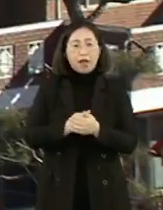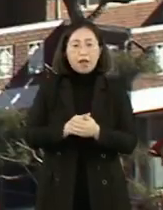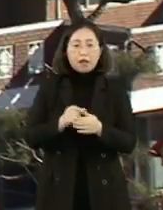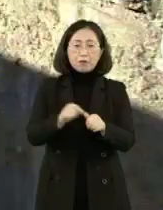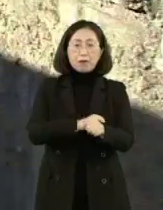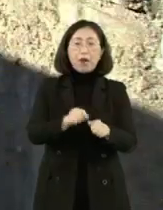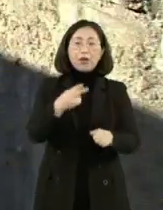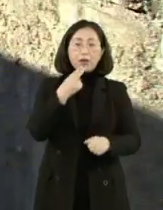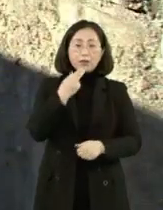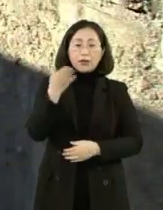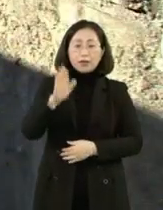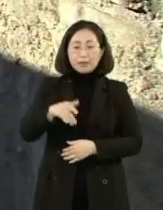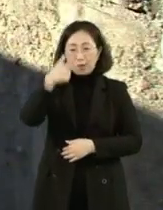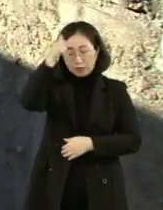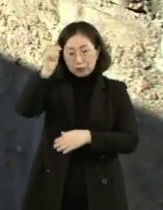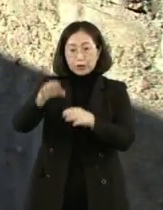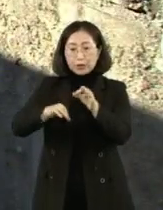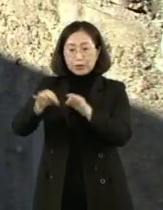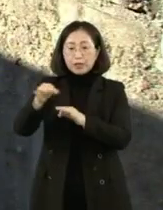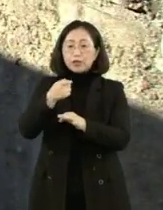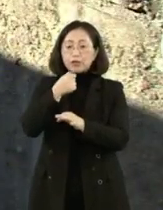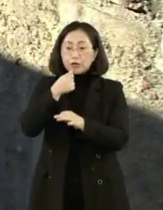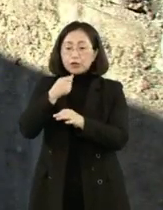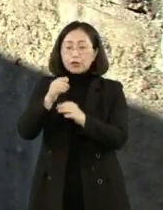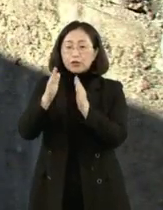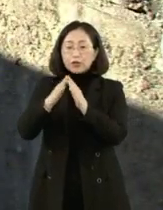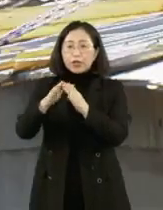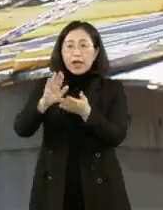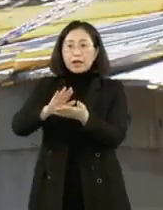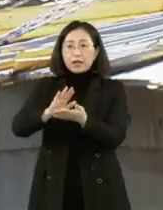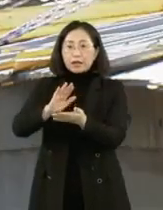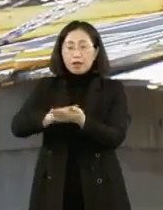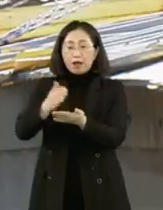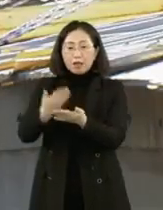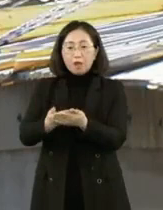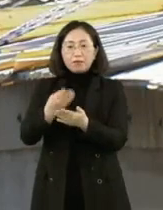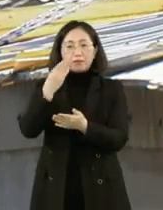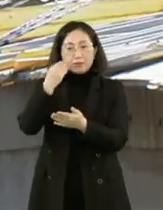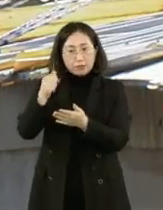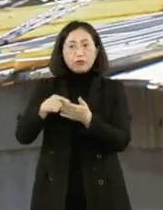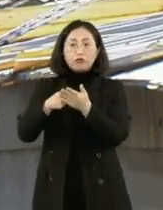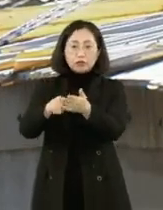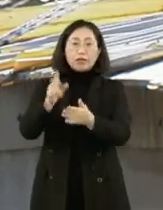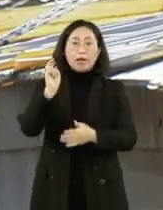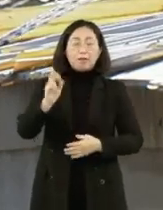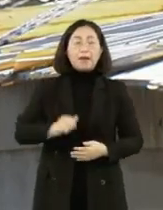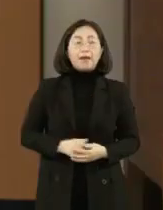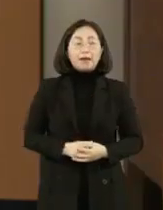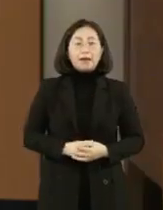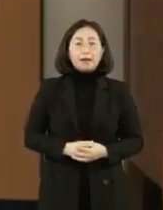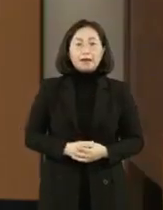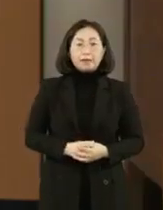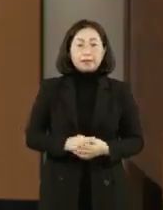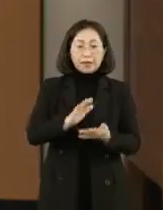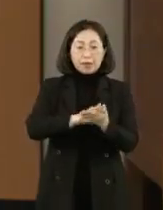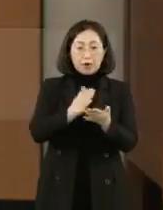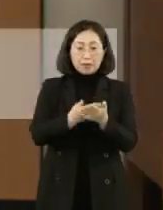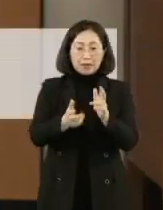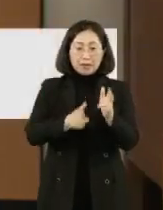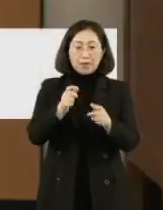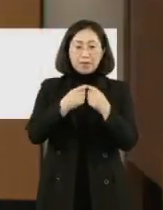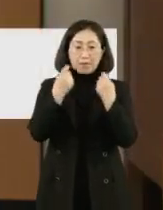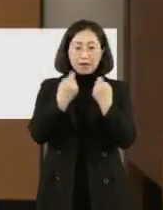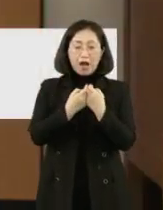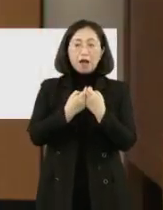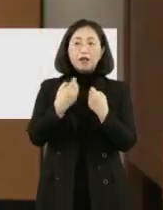중심으로 공공주도의 소규모 정비사업은 탄력이 붙을 전망입니다. 정비사업은 민간